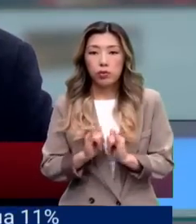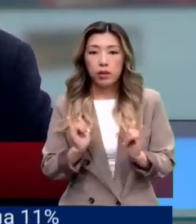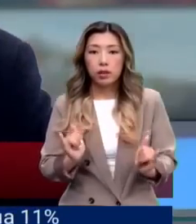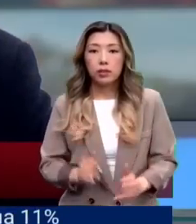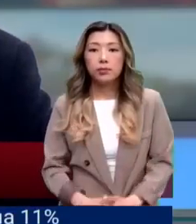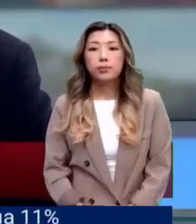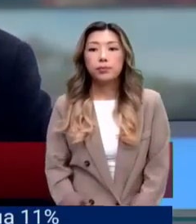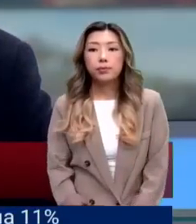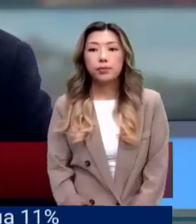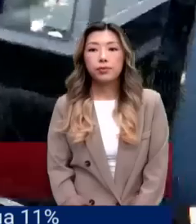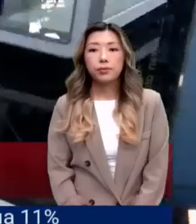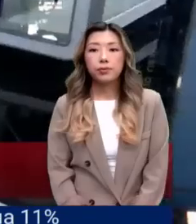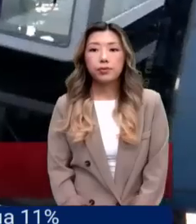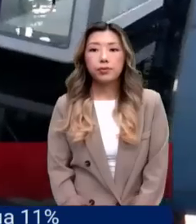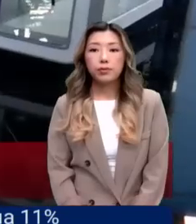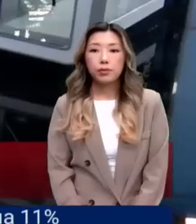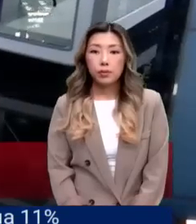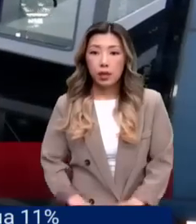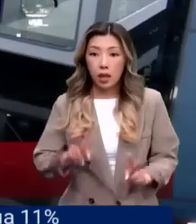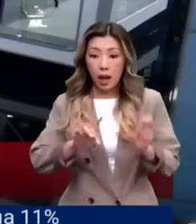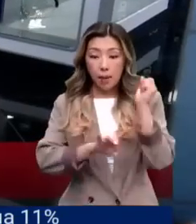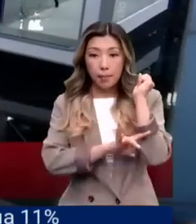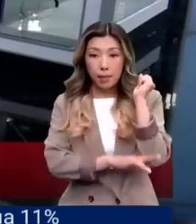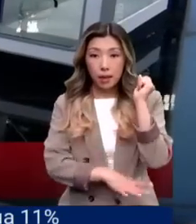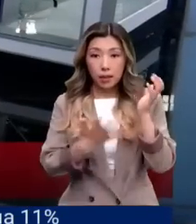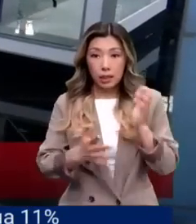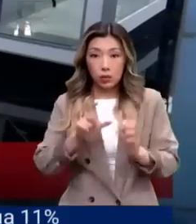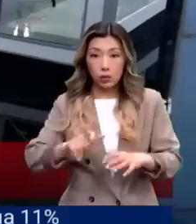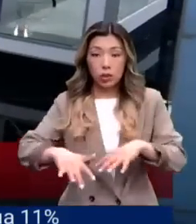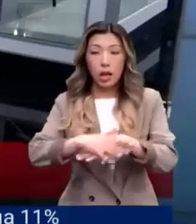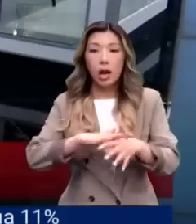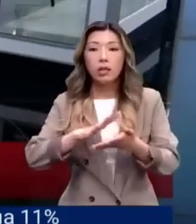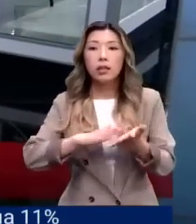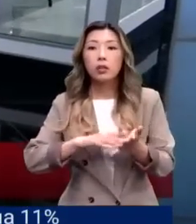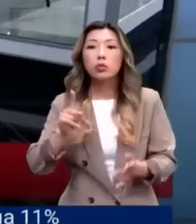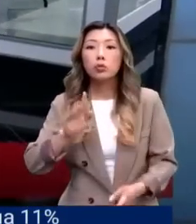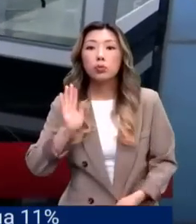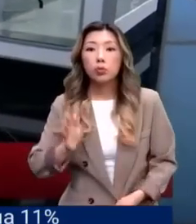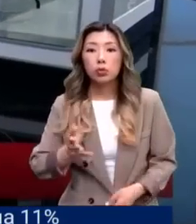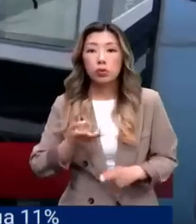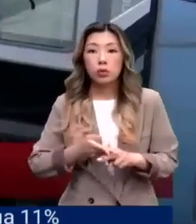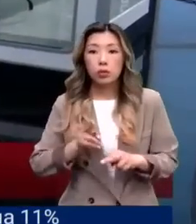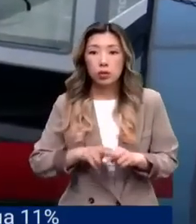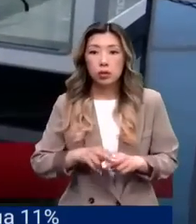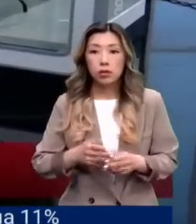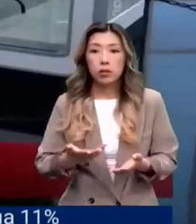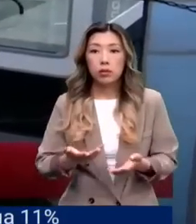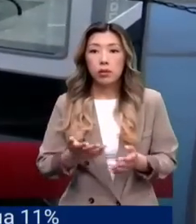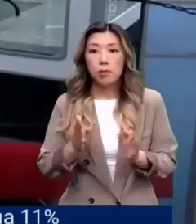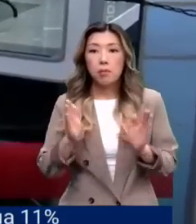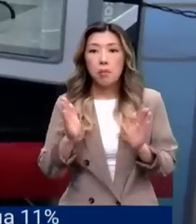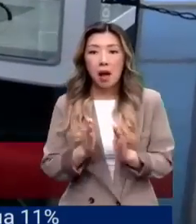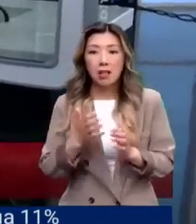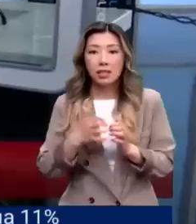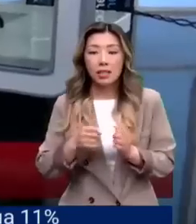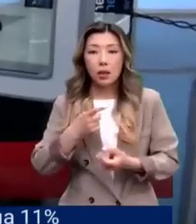К чему ведет бедное население? Оно ведет к сужению потребительского спроса. Это отражается на малом и среднем